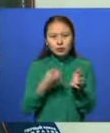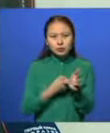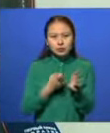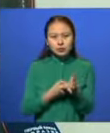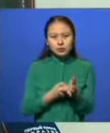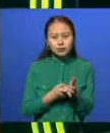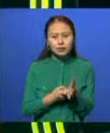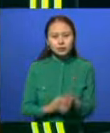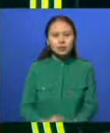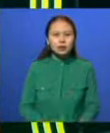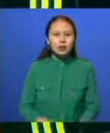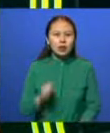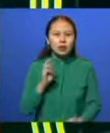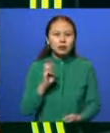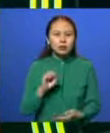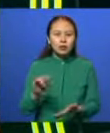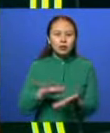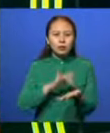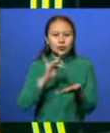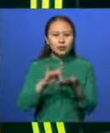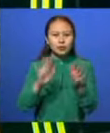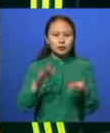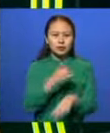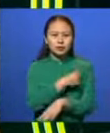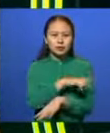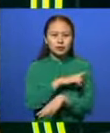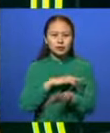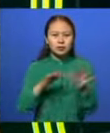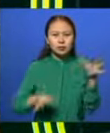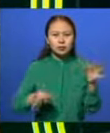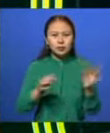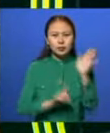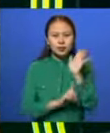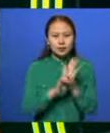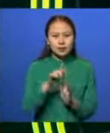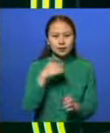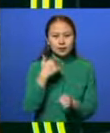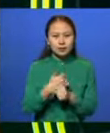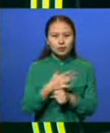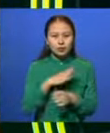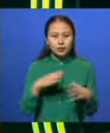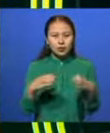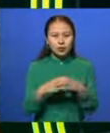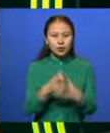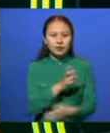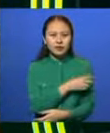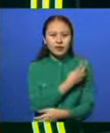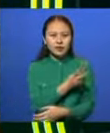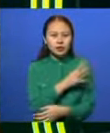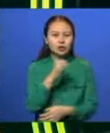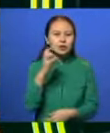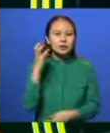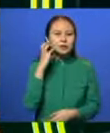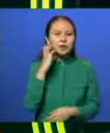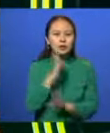жатыр. Ақтауда қалалық перзентхана басшыларына қатысты сот отырысы басталды. Бір топ дәрігер жүкті әйелдің өлімі үшін